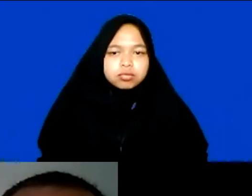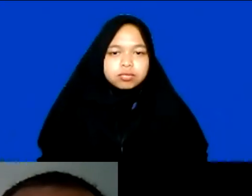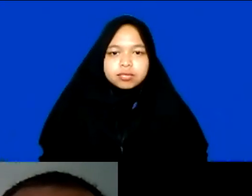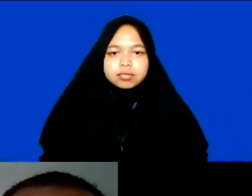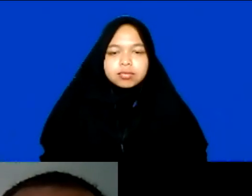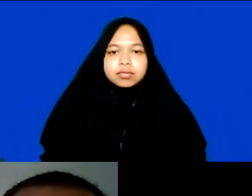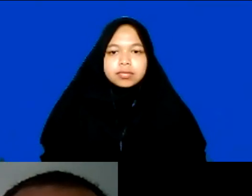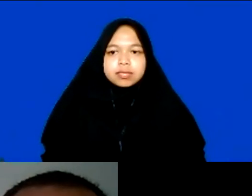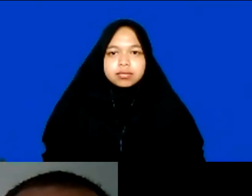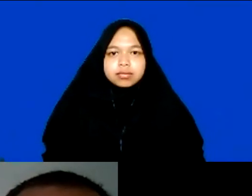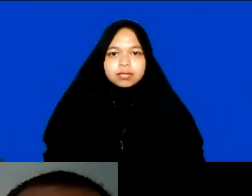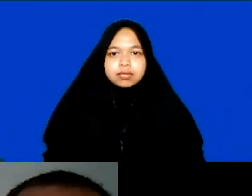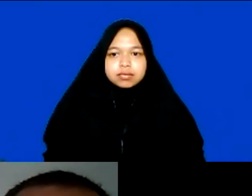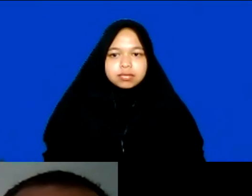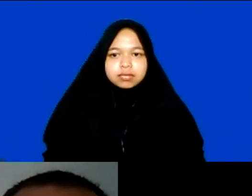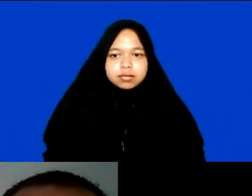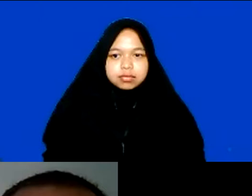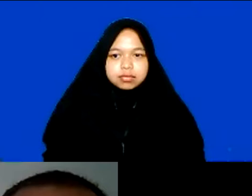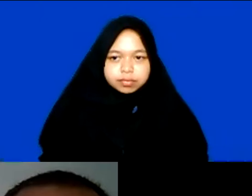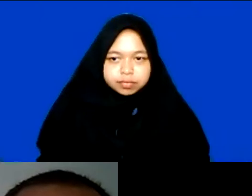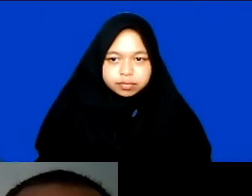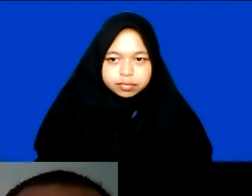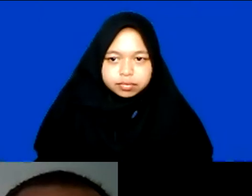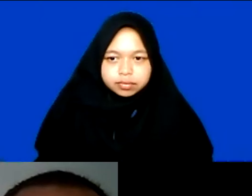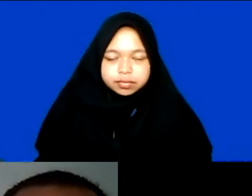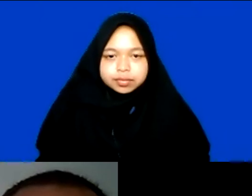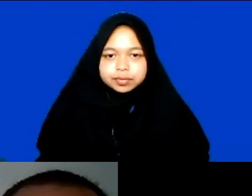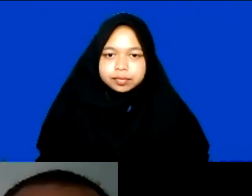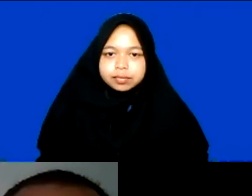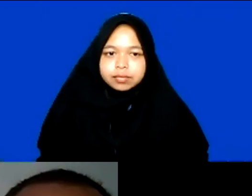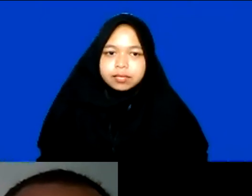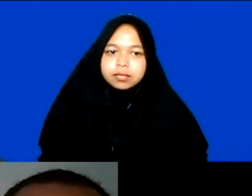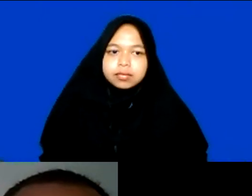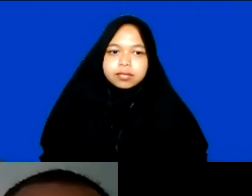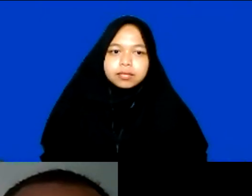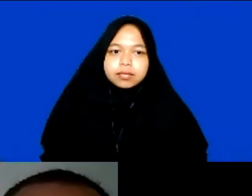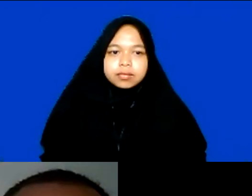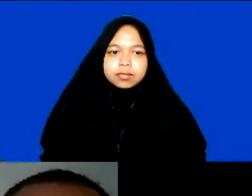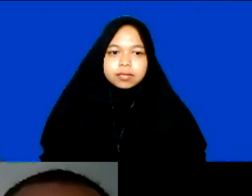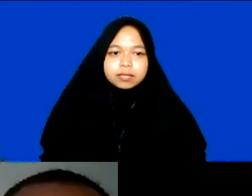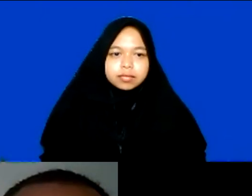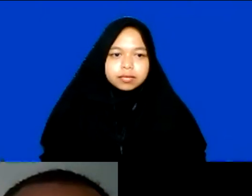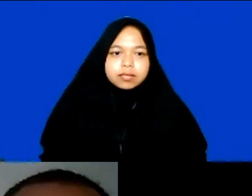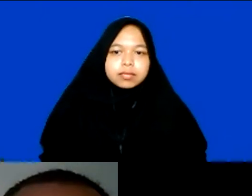dari kawan-kawan yang di Sumatera Barat, kan ada jurusan kulit Pak di sana, kampus isinya Pak.